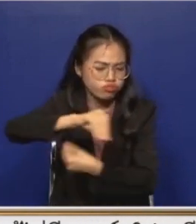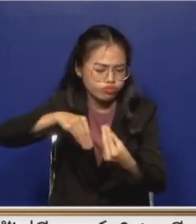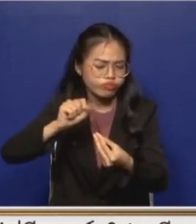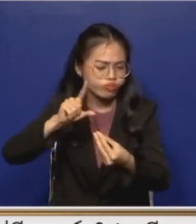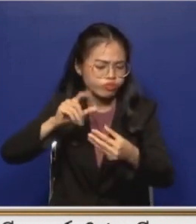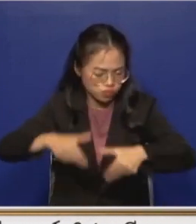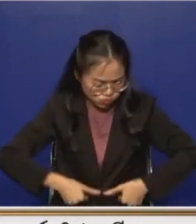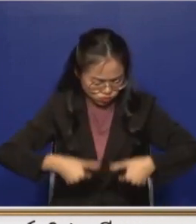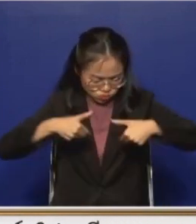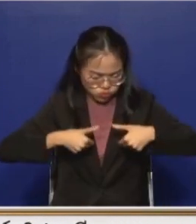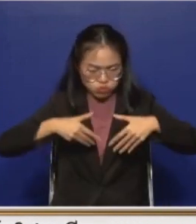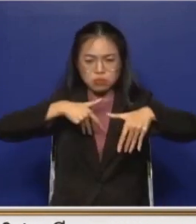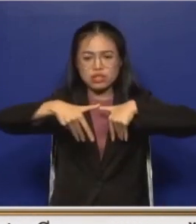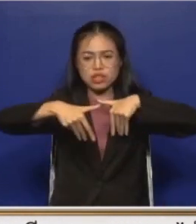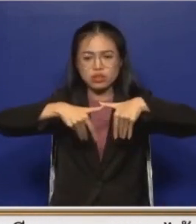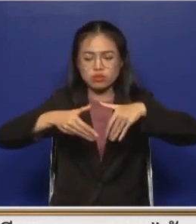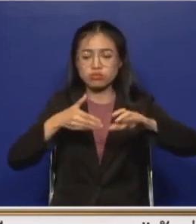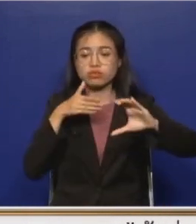มขอสไลด์แผ่นแรกครับ